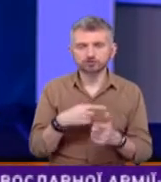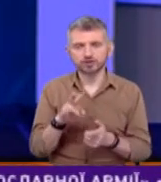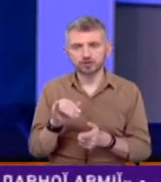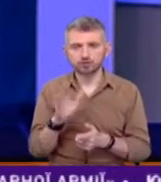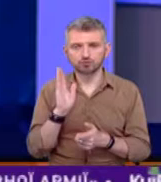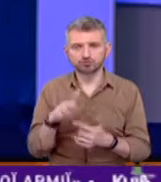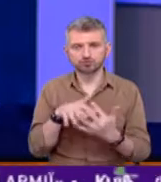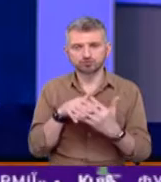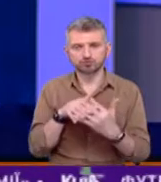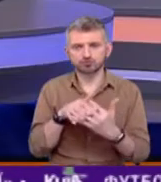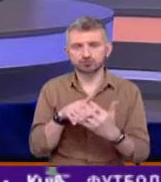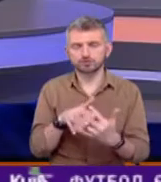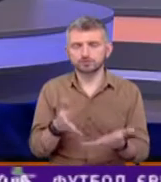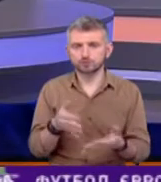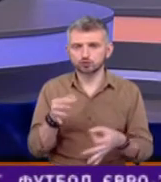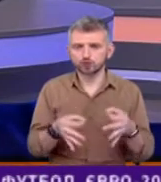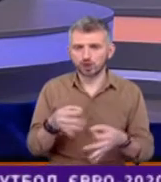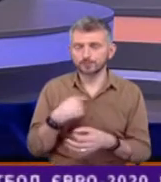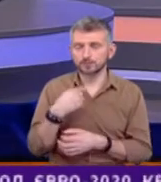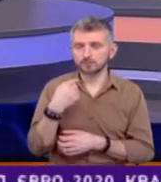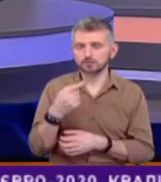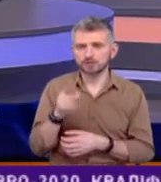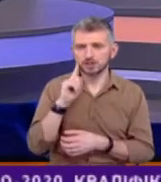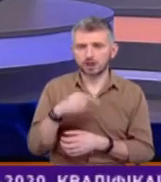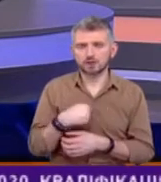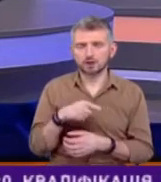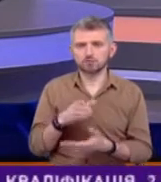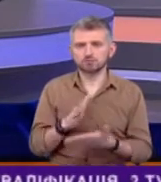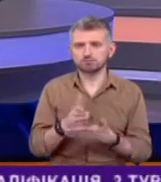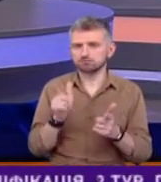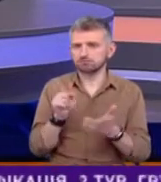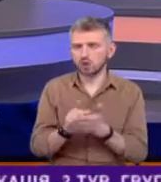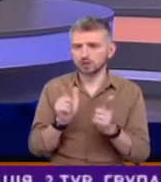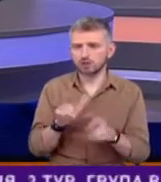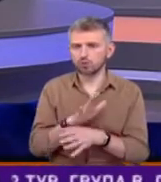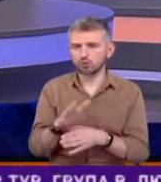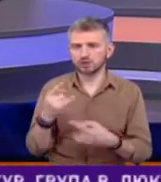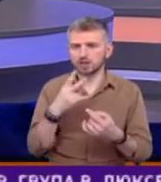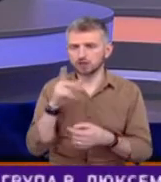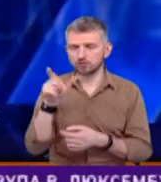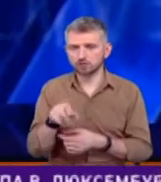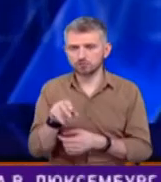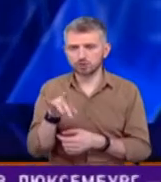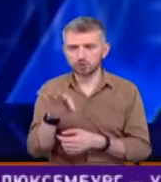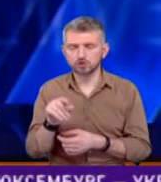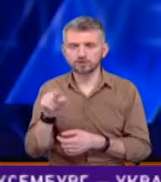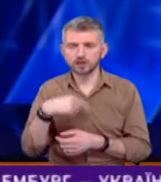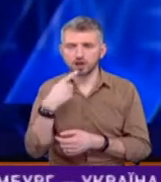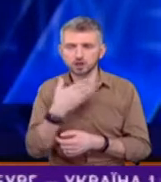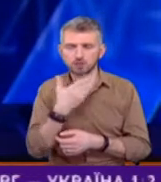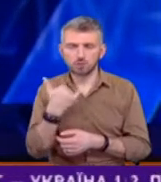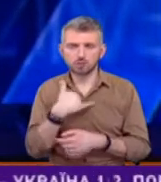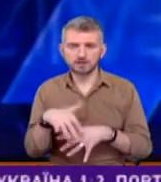таки будуть бодатися у судах? Ви знаєте, я тут маю не погодитись з нашим телеглядачем Петром, що він каже, що немає в